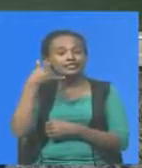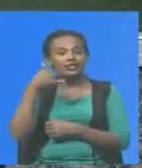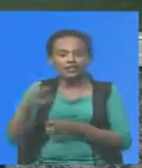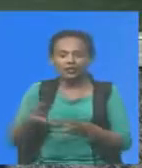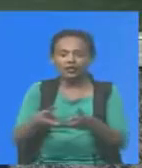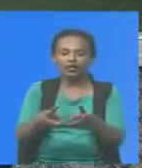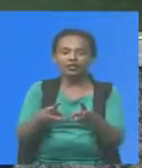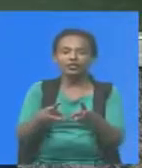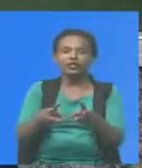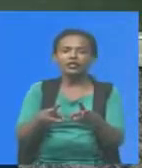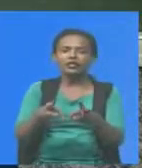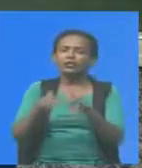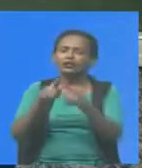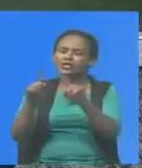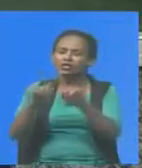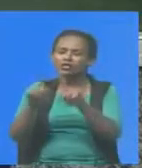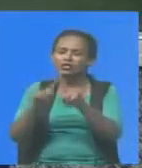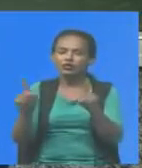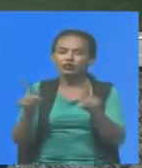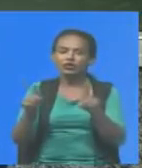የመንገድ፣ የመሳሰሉት